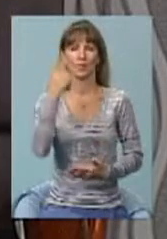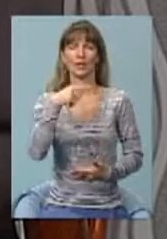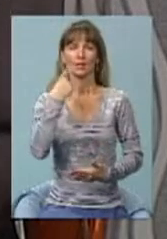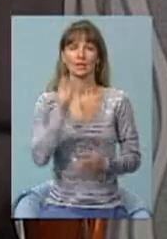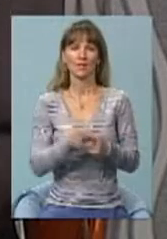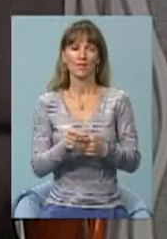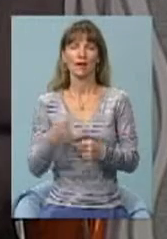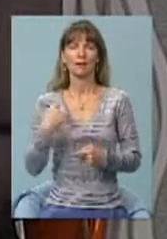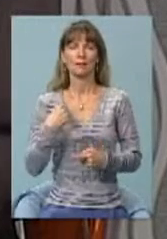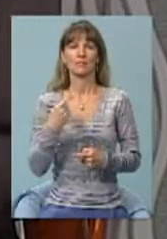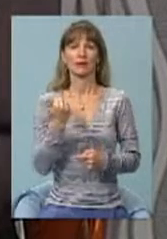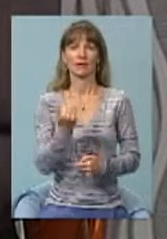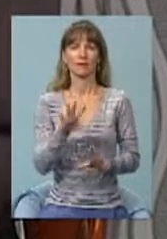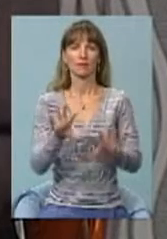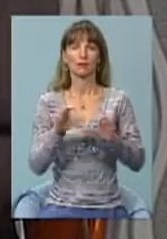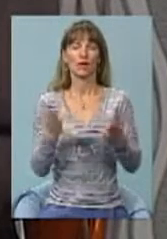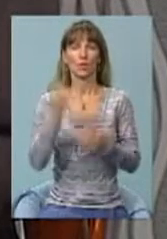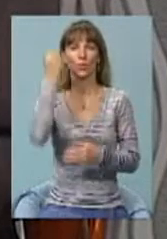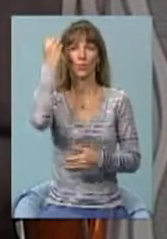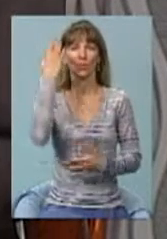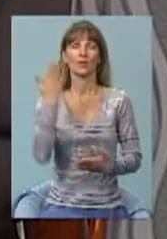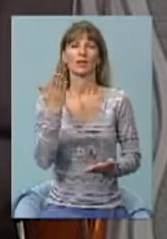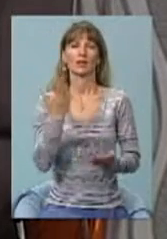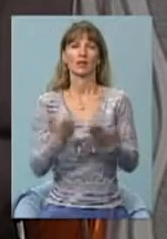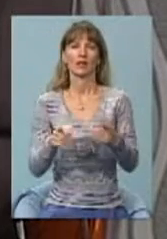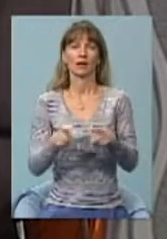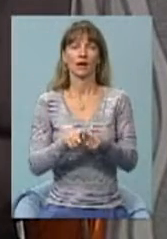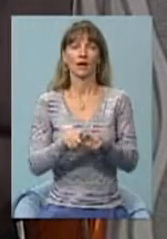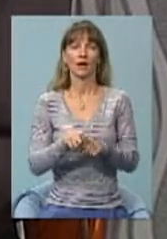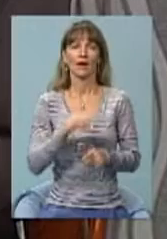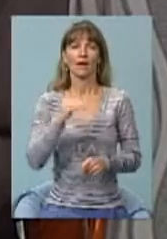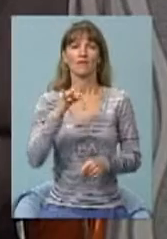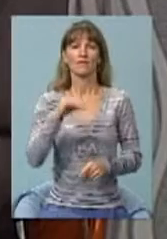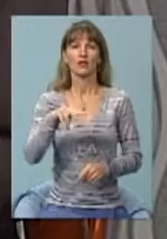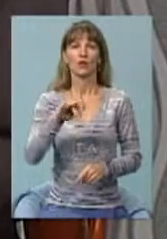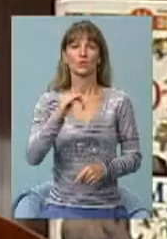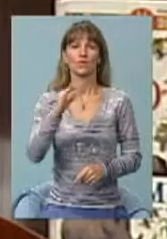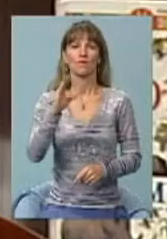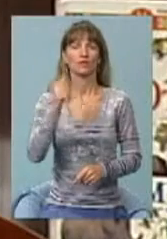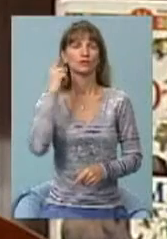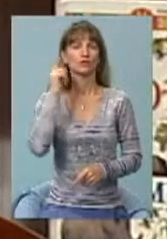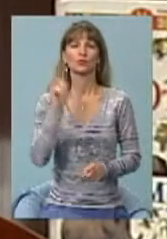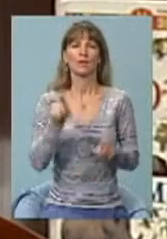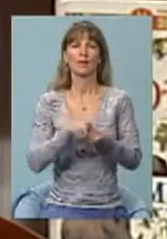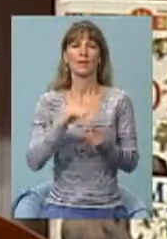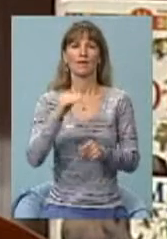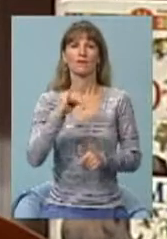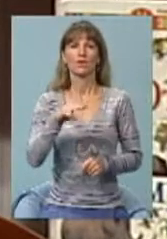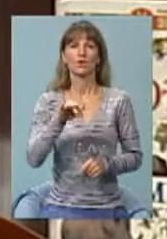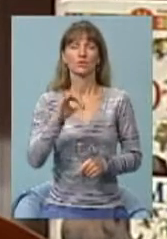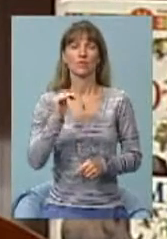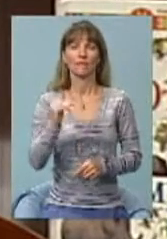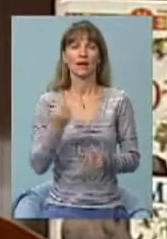І, власне, ми її сприймаємо як якусь розумну або навіть як філософа. Чи чула ти взагалі, що це таке філософ? Філософи – це